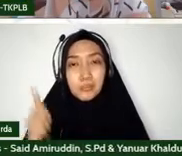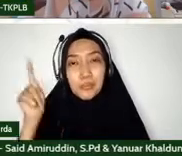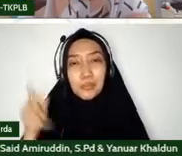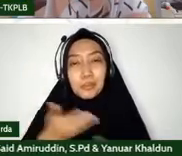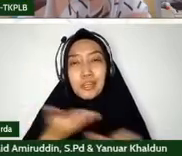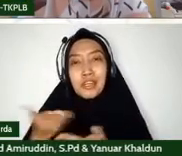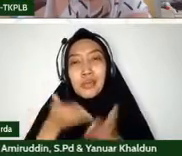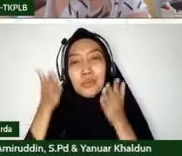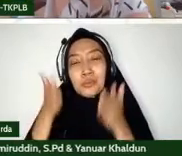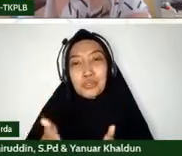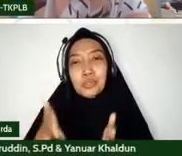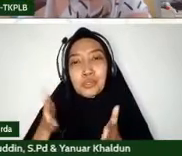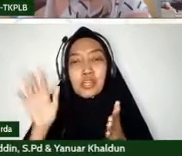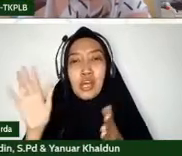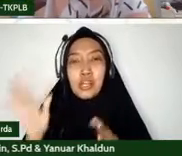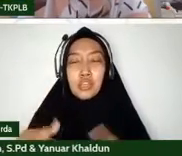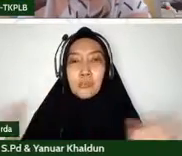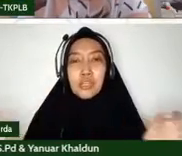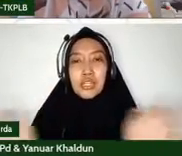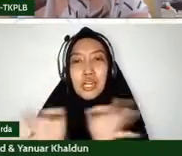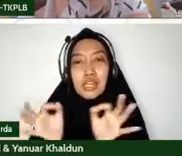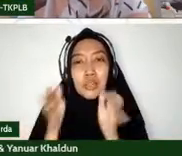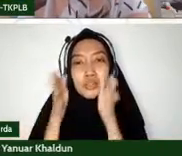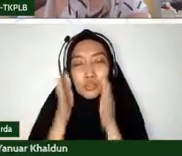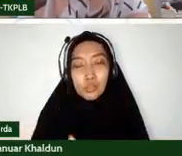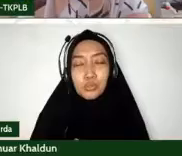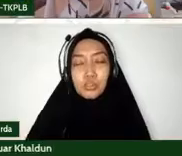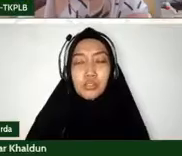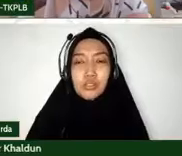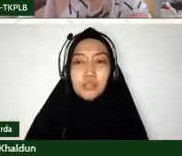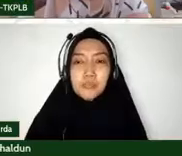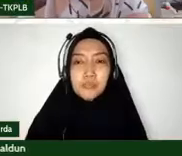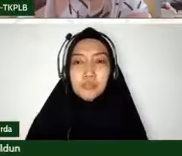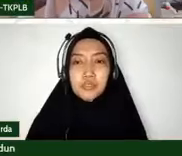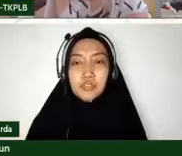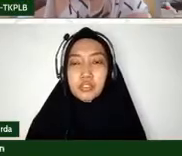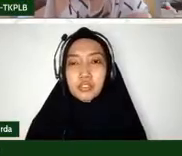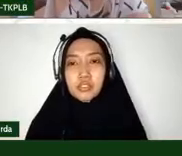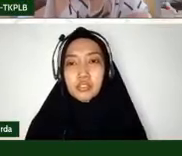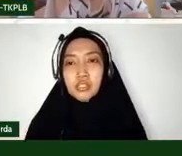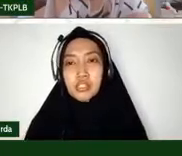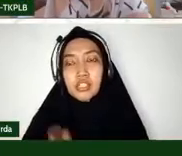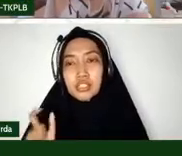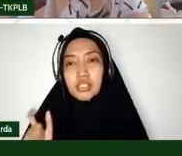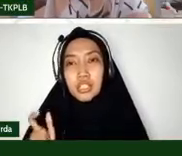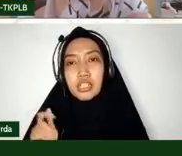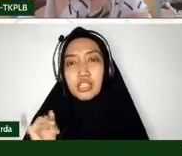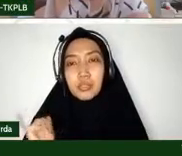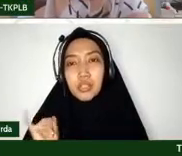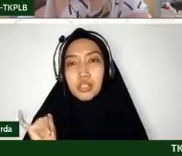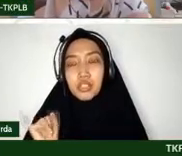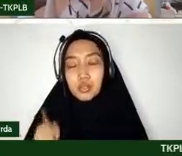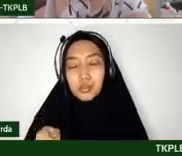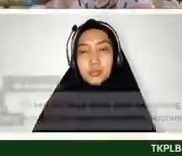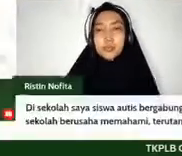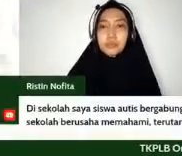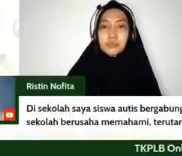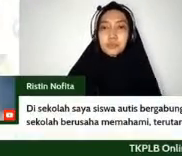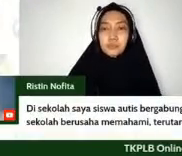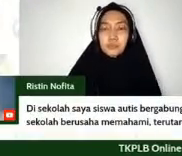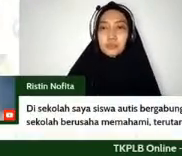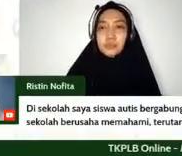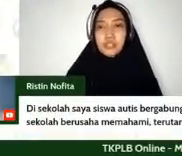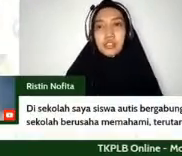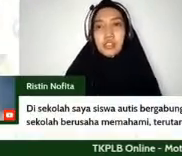ataupun perlu ya pendekatan secara khusus begitu. Itu mungkin salah satu caranya, mungkin bisa seperti itu ya.